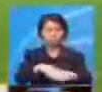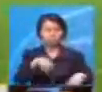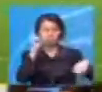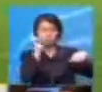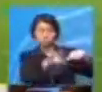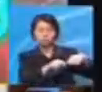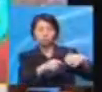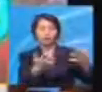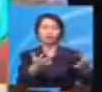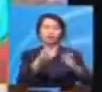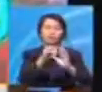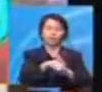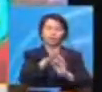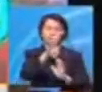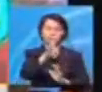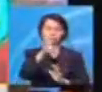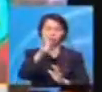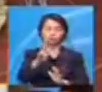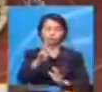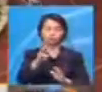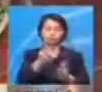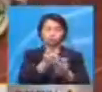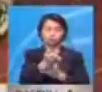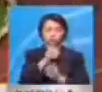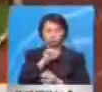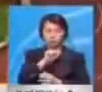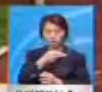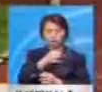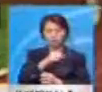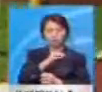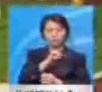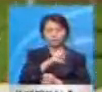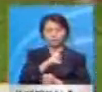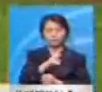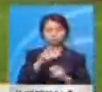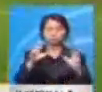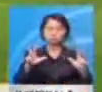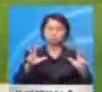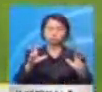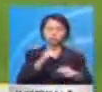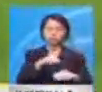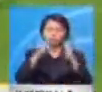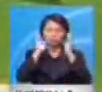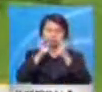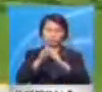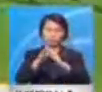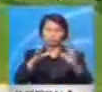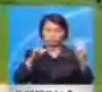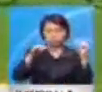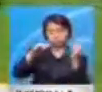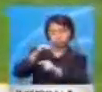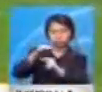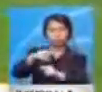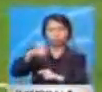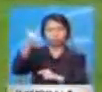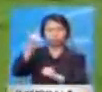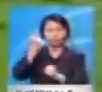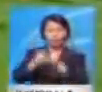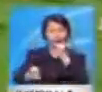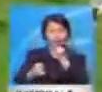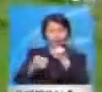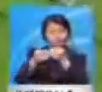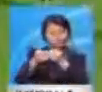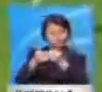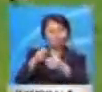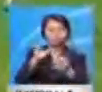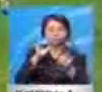kedudukan pada minit ke-77 menerusi Ahmad Khairul Anwar dan Pahang memperoleh gol kemenangan di penghujung perlawanan